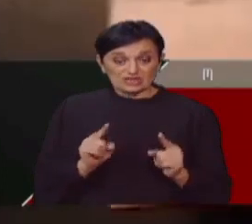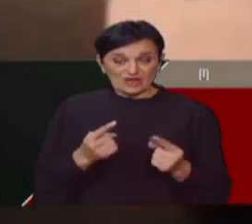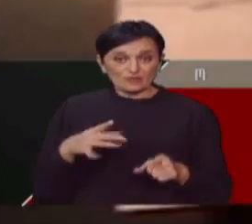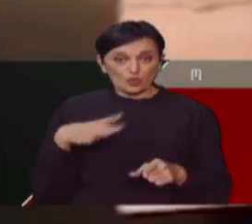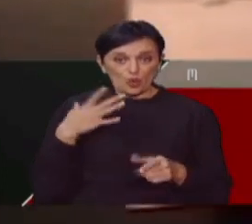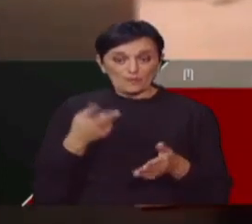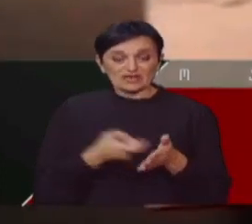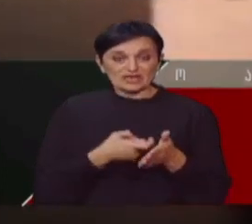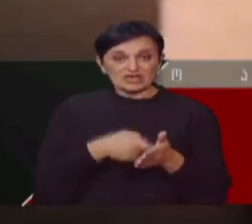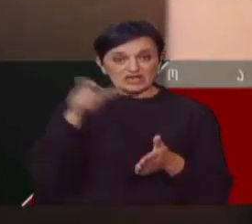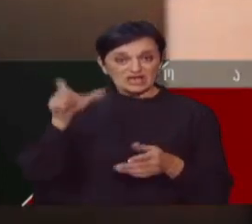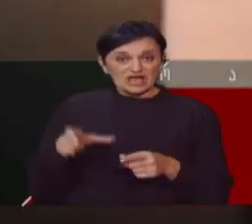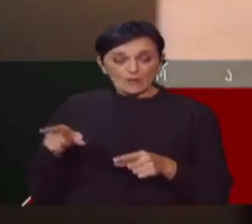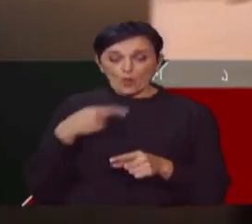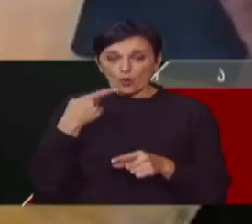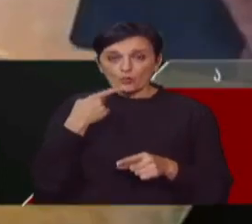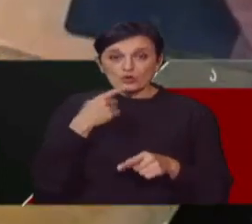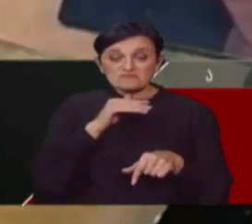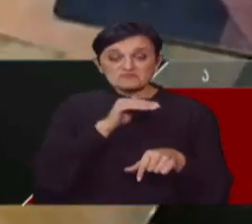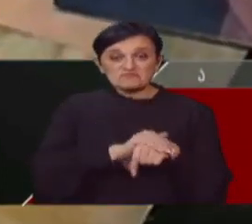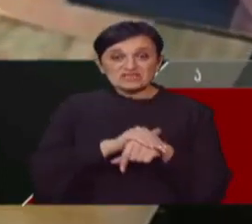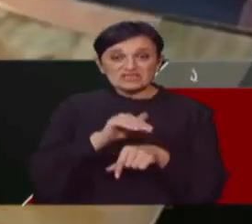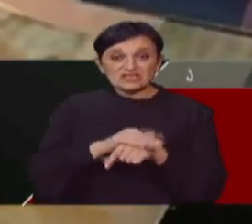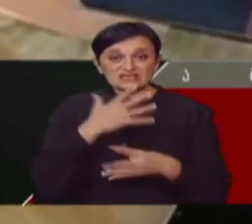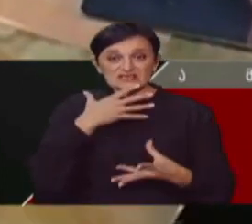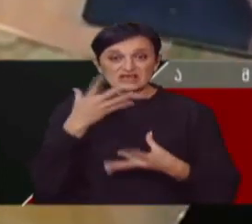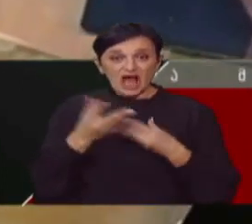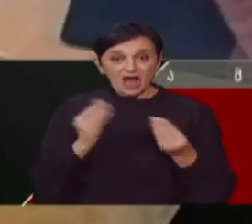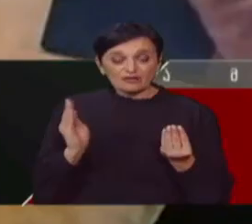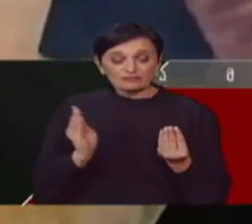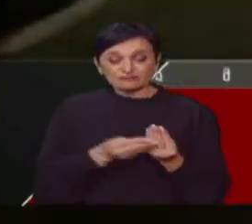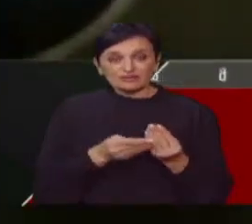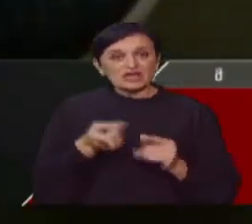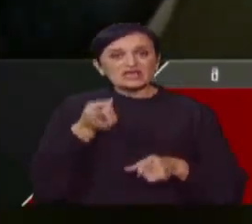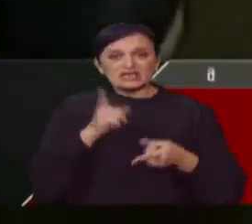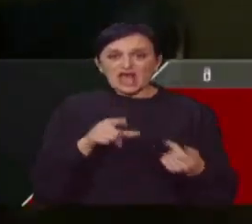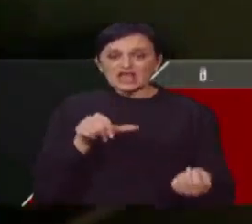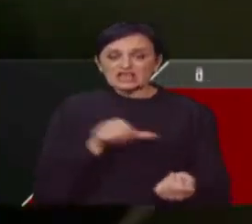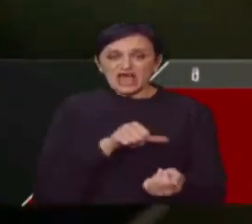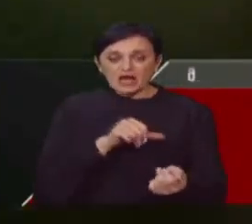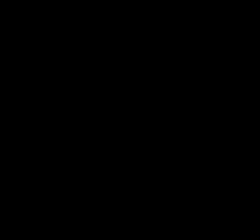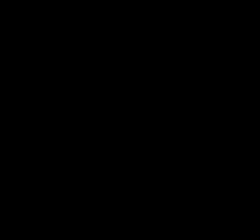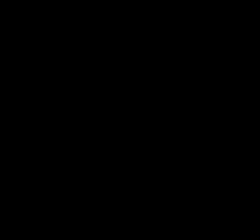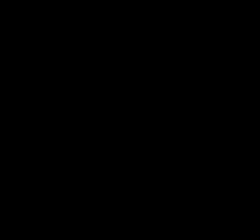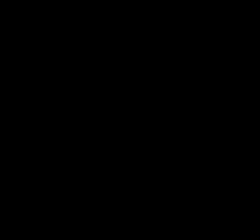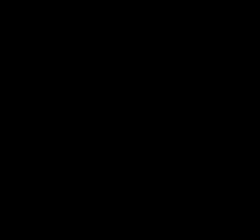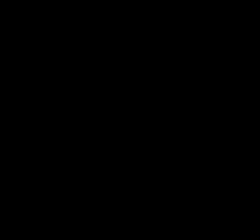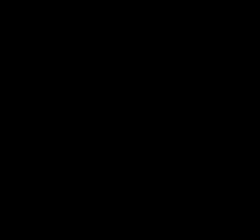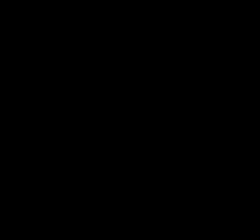ყოფილი გამომძიებელი ამბობს, მაშინ მტკიცებულებები გააყალბა და რეალურად შავაძეს ნარკოტიკები ჩაუდეს.